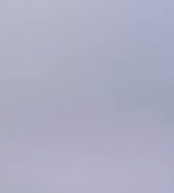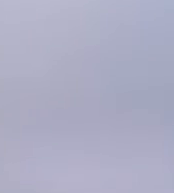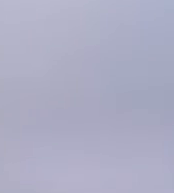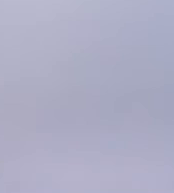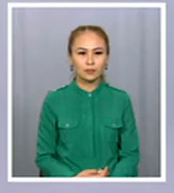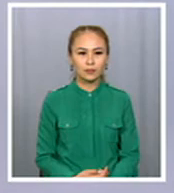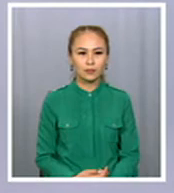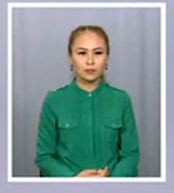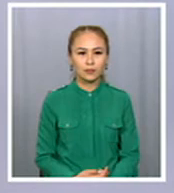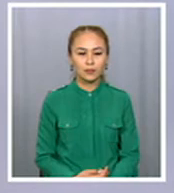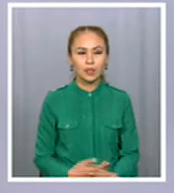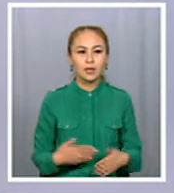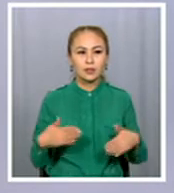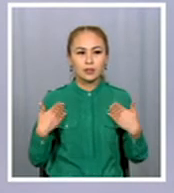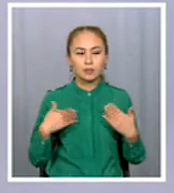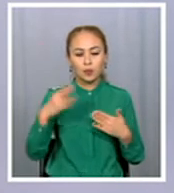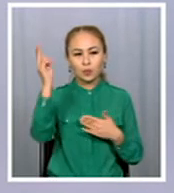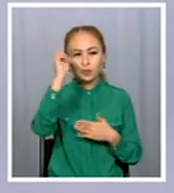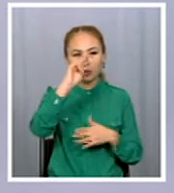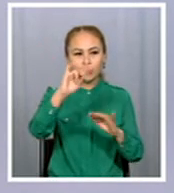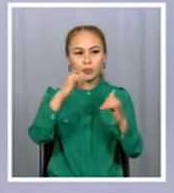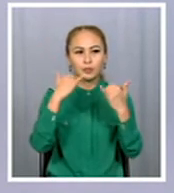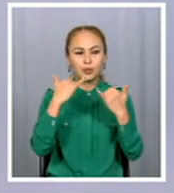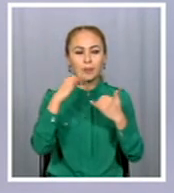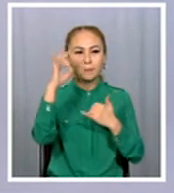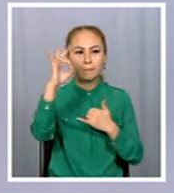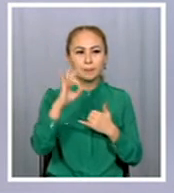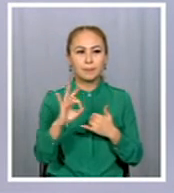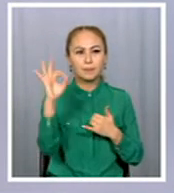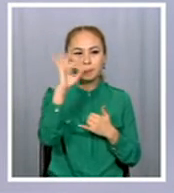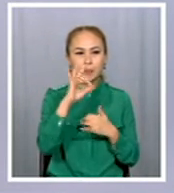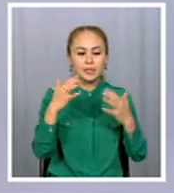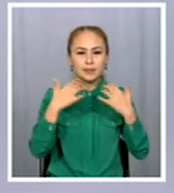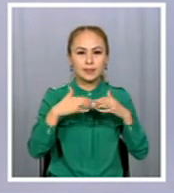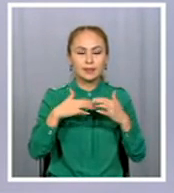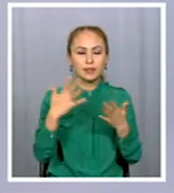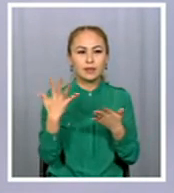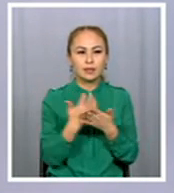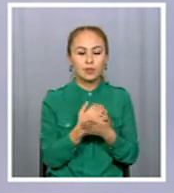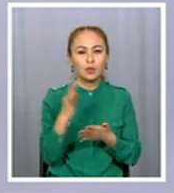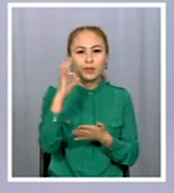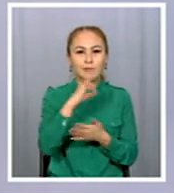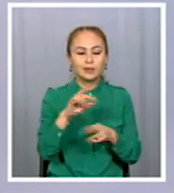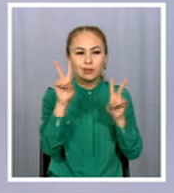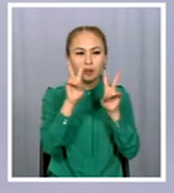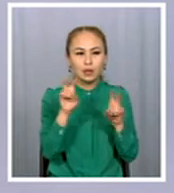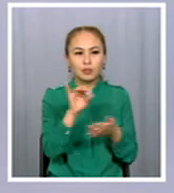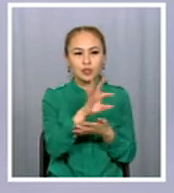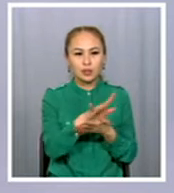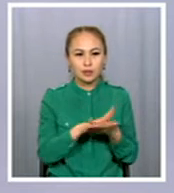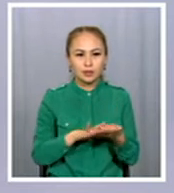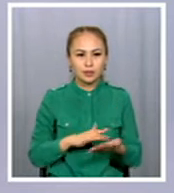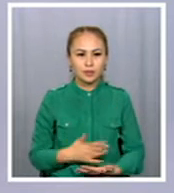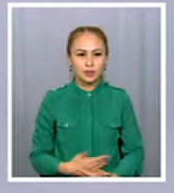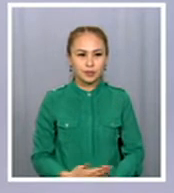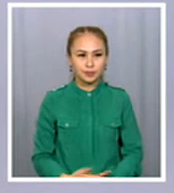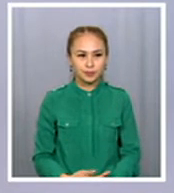Сәлеметсіздер ме, оқушылар? Бүгін біз проценті бойынша санды табу тақырыбын жалғастырамыз.